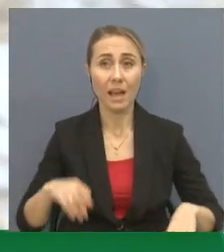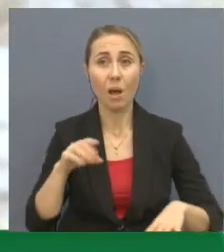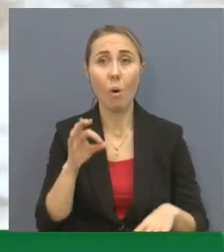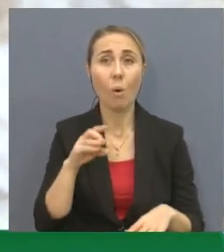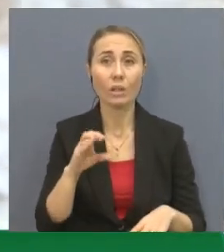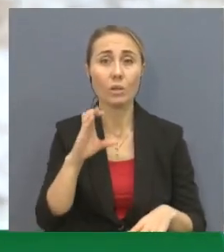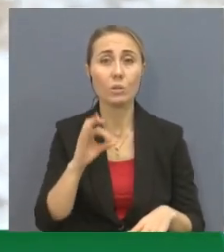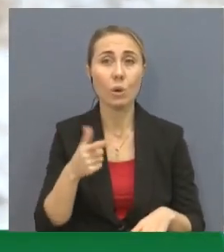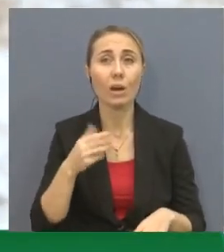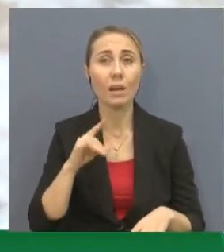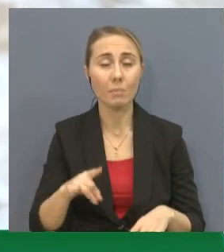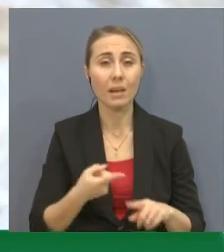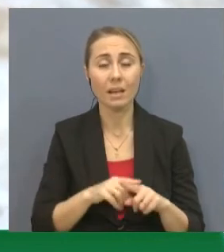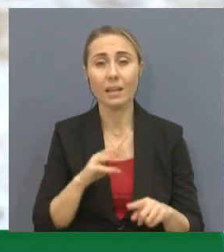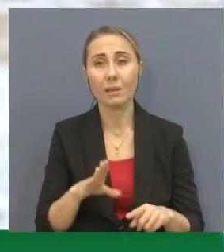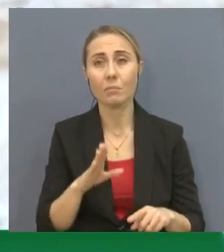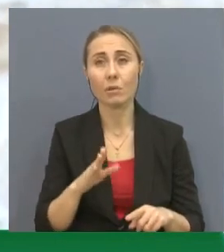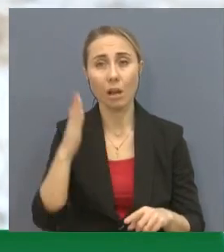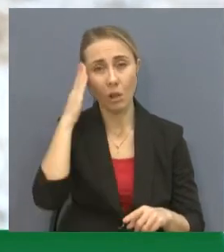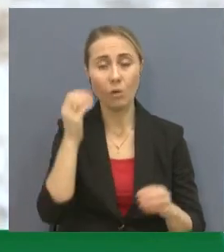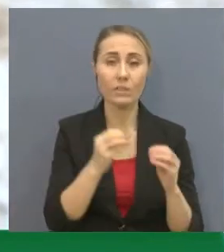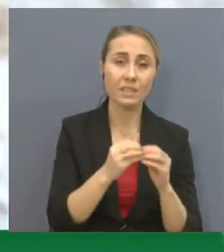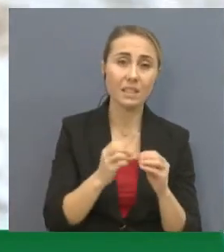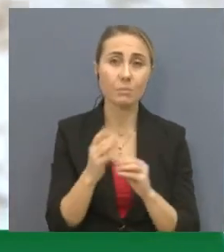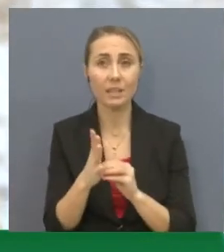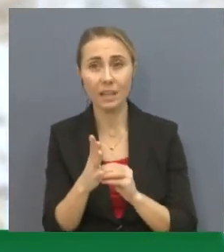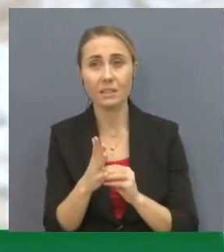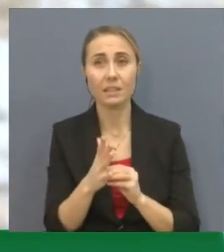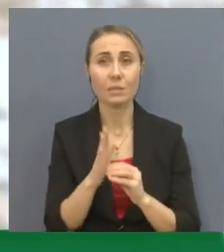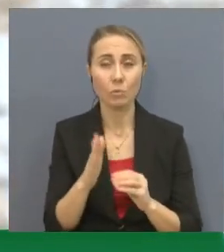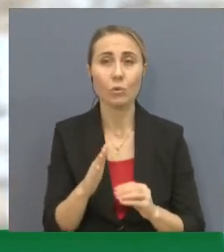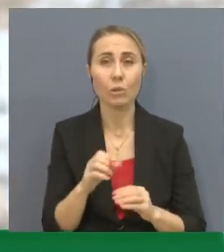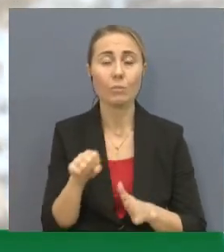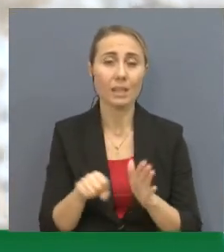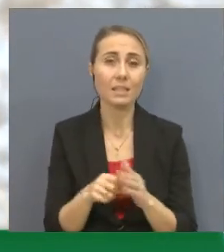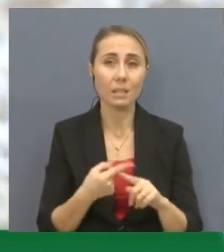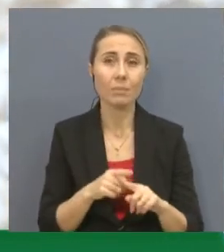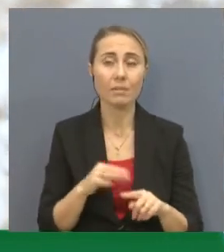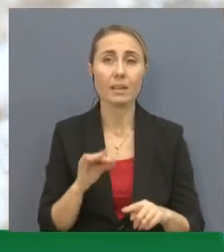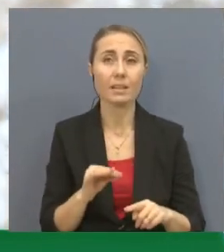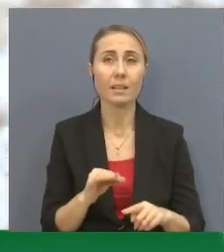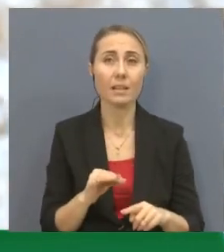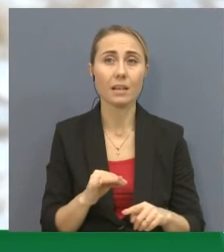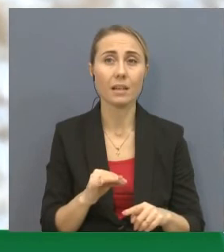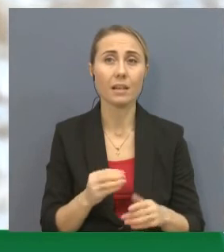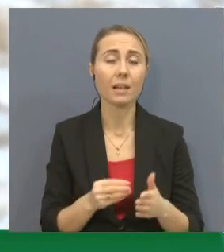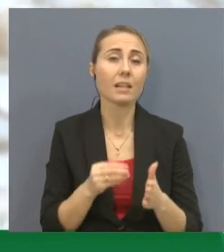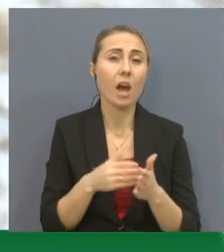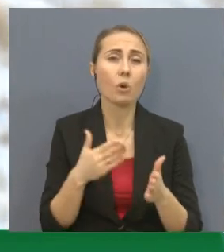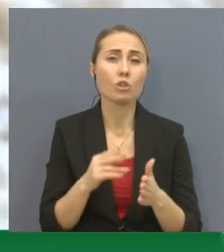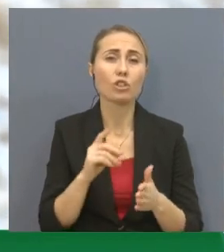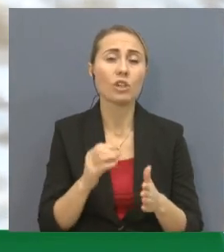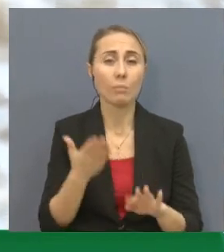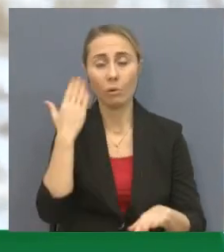соком голов десять-пятнадцать будем отбивать столицу я не думаю что она новым дороже намного будет чем прошлом году